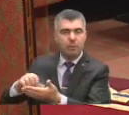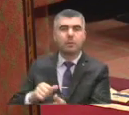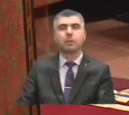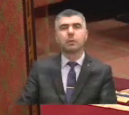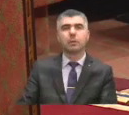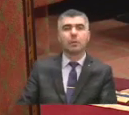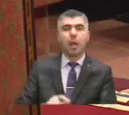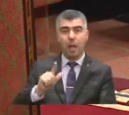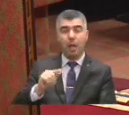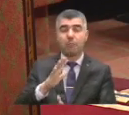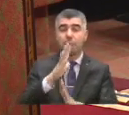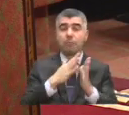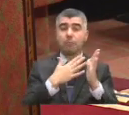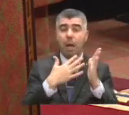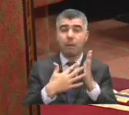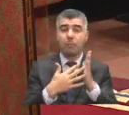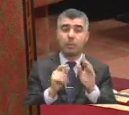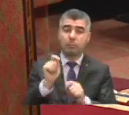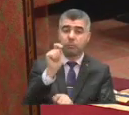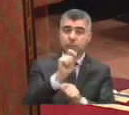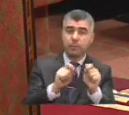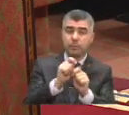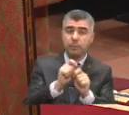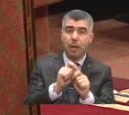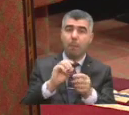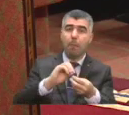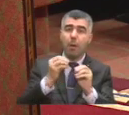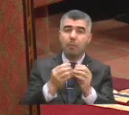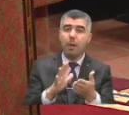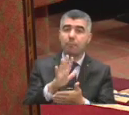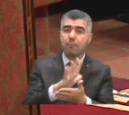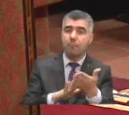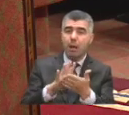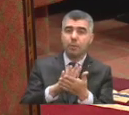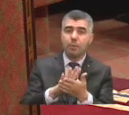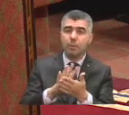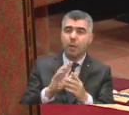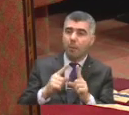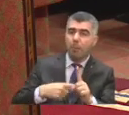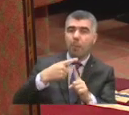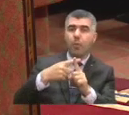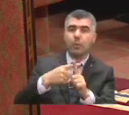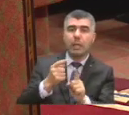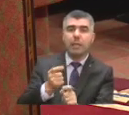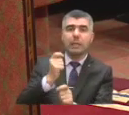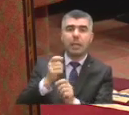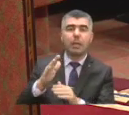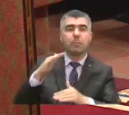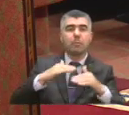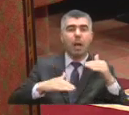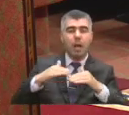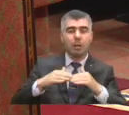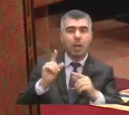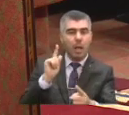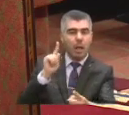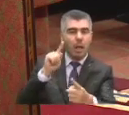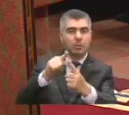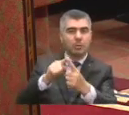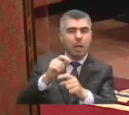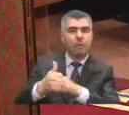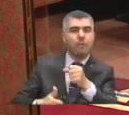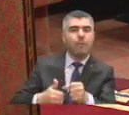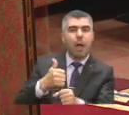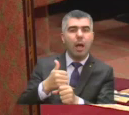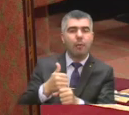هذه برامج يعني تعالج العديد من الإكراهات لتطوير منظومة الصيد البحري، وسنركز هذه السنة إن شاء الله